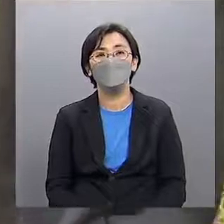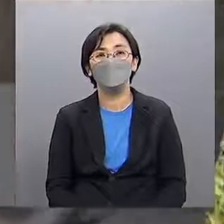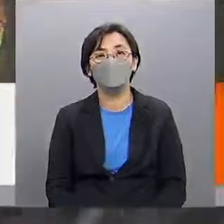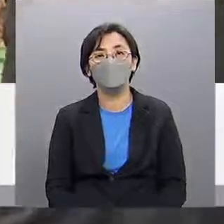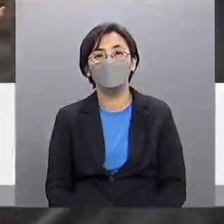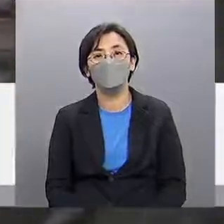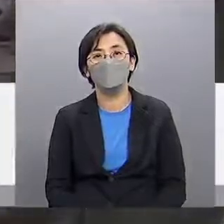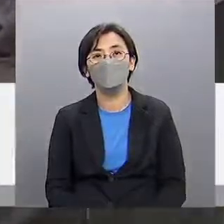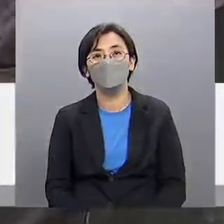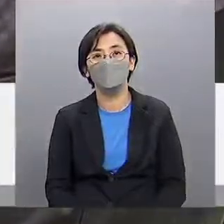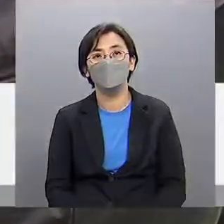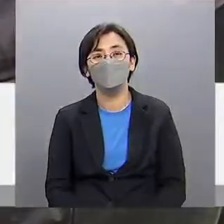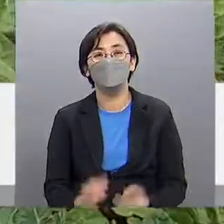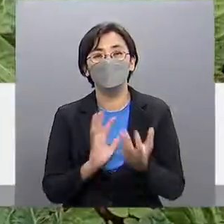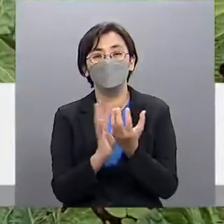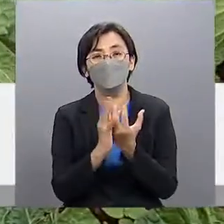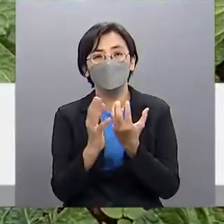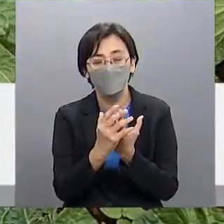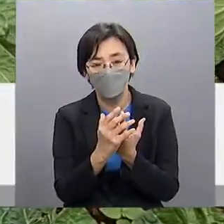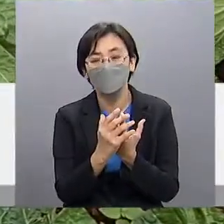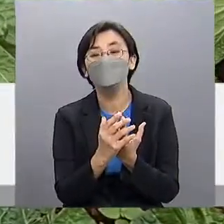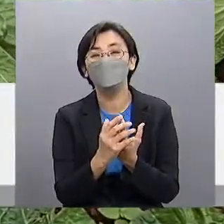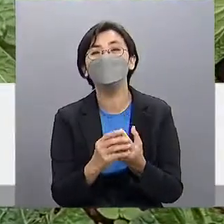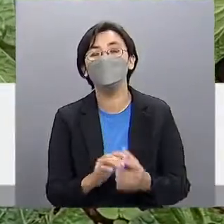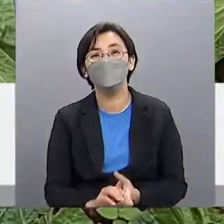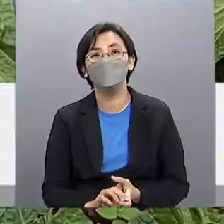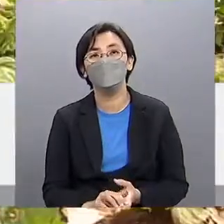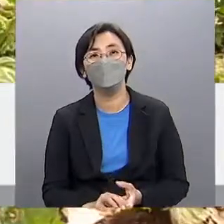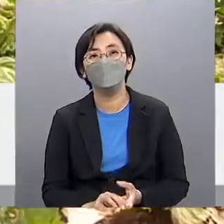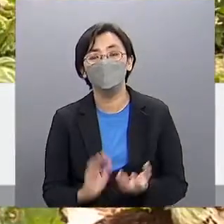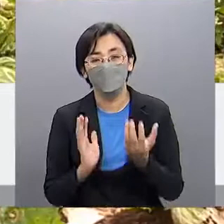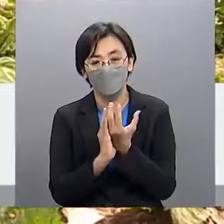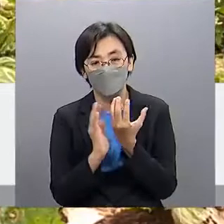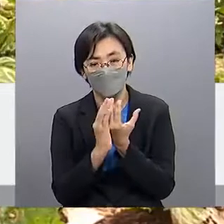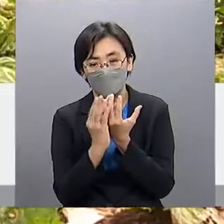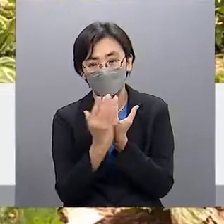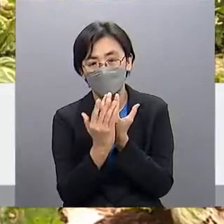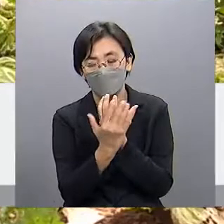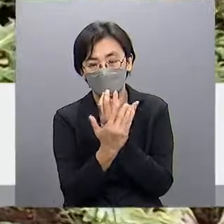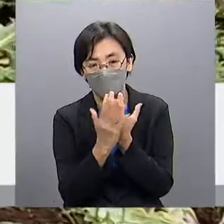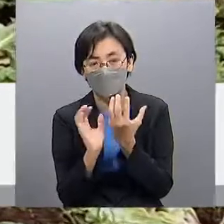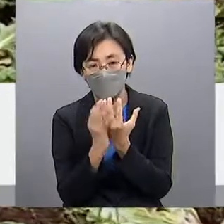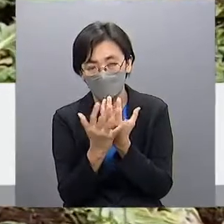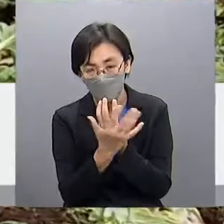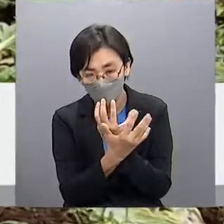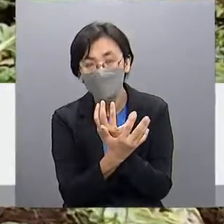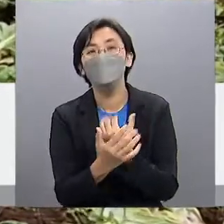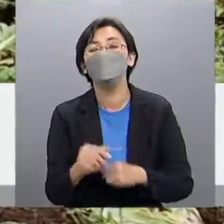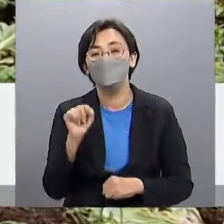ผักกาดขาวกะหล่ำปลีวันนี้กลายเป็นรายได้หลักของชาวบ้านม่อนแจ่มอำเภอแม่ริมจังหวัดเชียงให